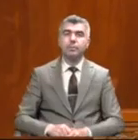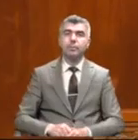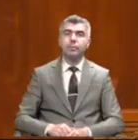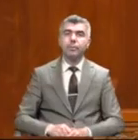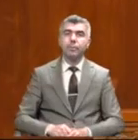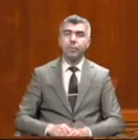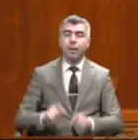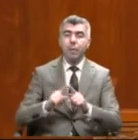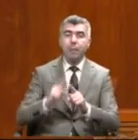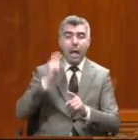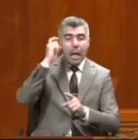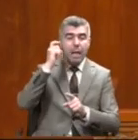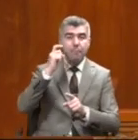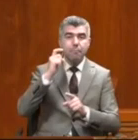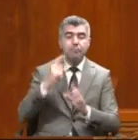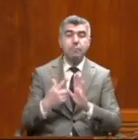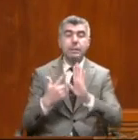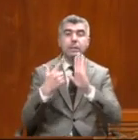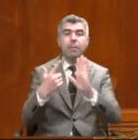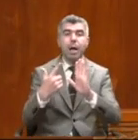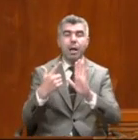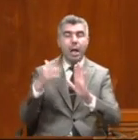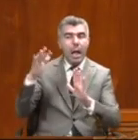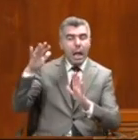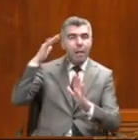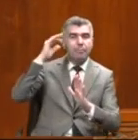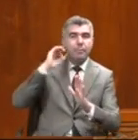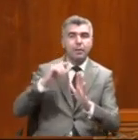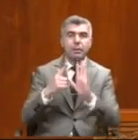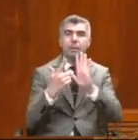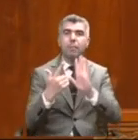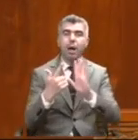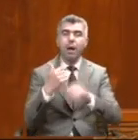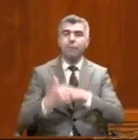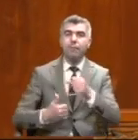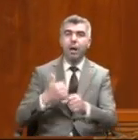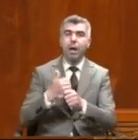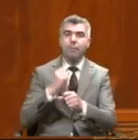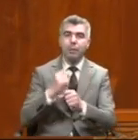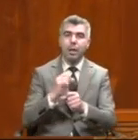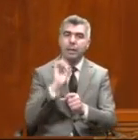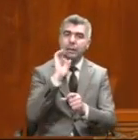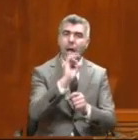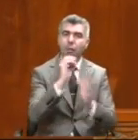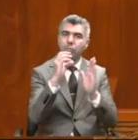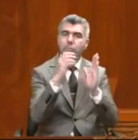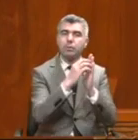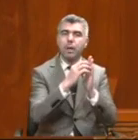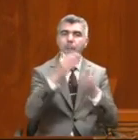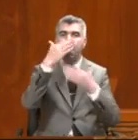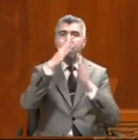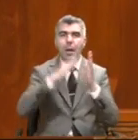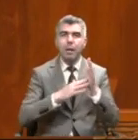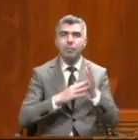هذه سبع سنين شاف المنظومه المغربيه حلم باش يصاوب علامه مغربيه عدد منا